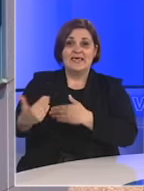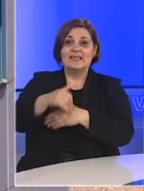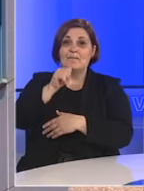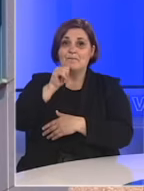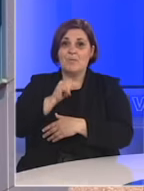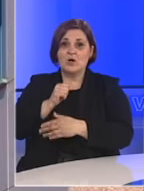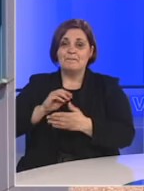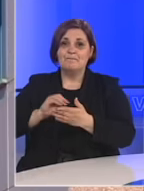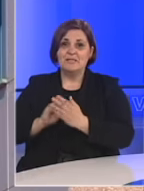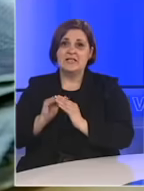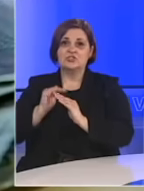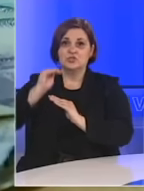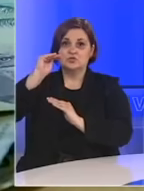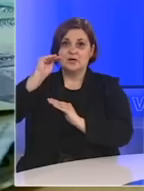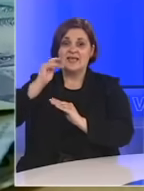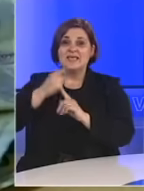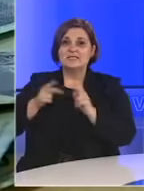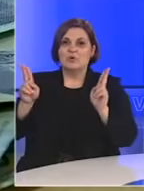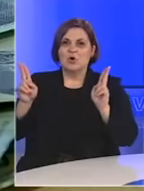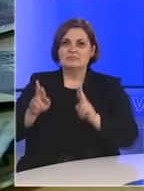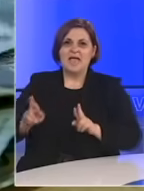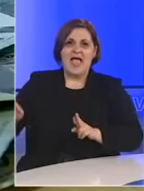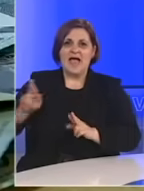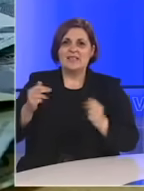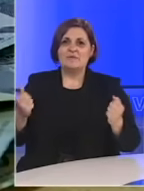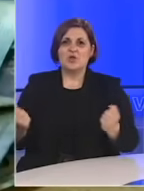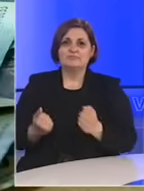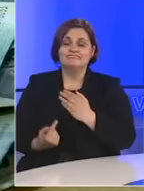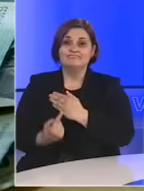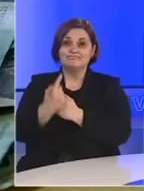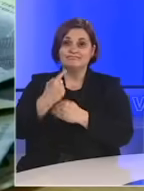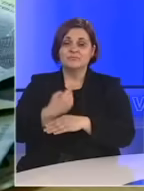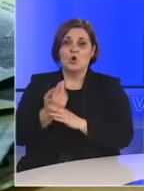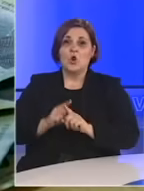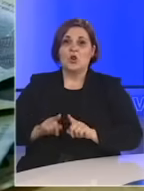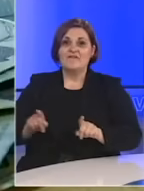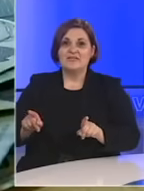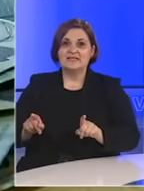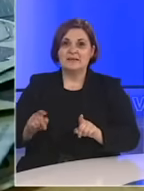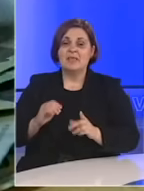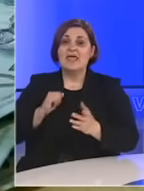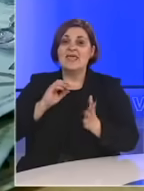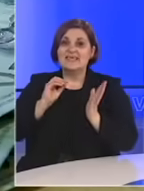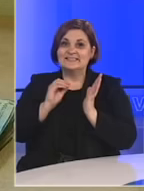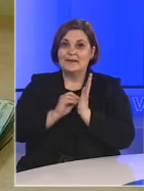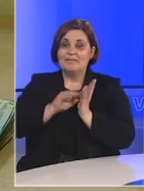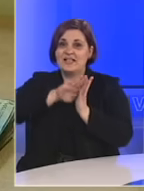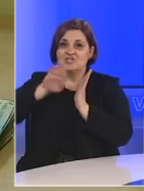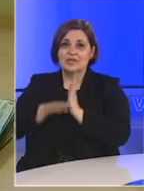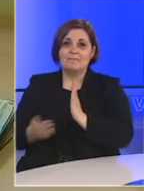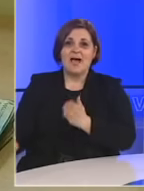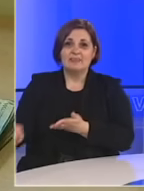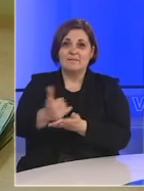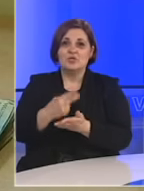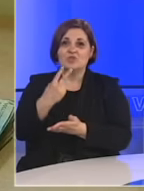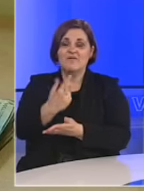indirektnih poreza bilježili su rast, ali zbog smanjenja ekonomske aktivnosti uzrokovane koronavirusom, zabilježen je pad